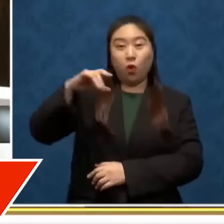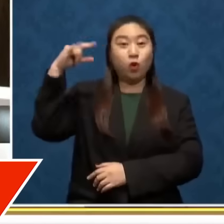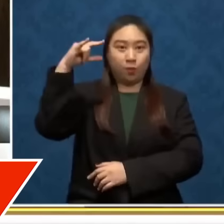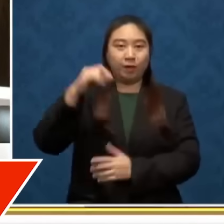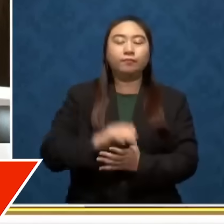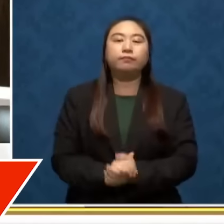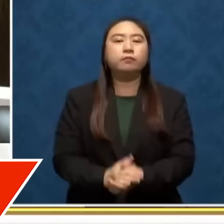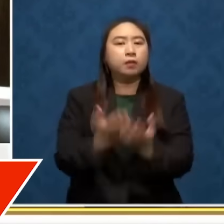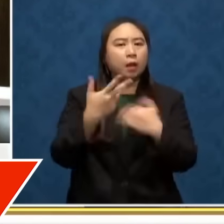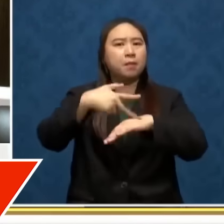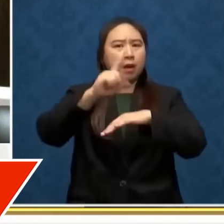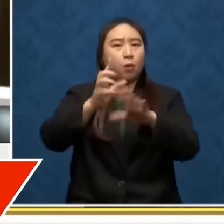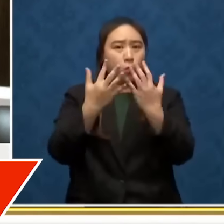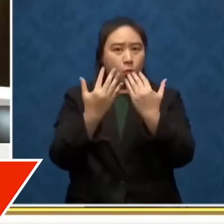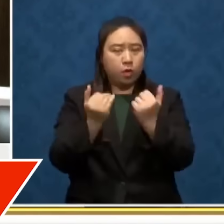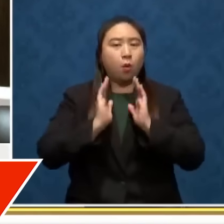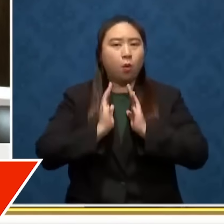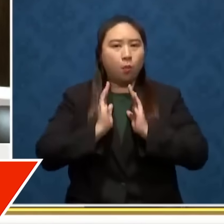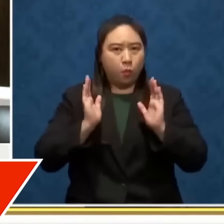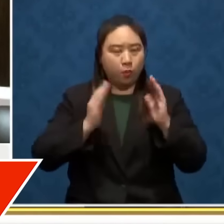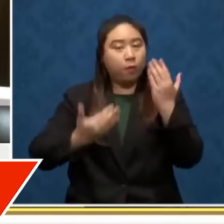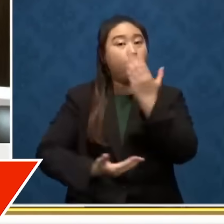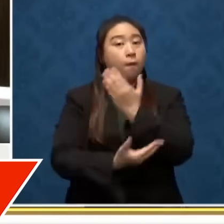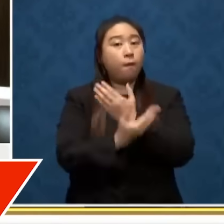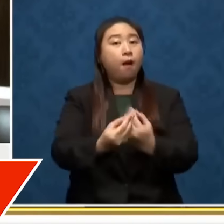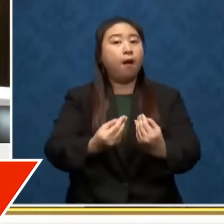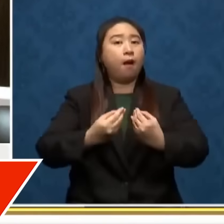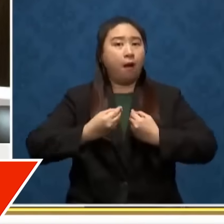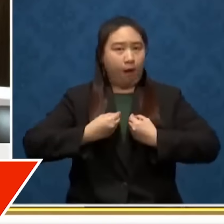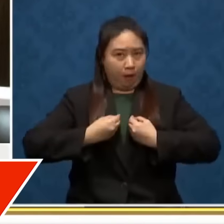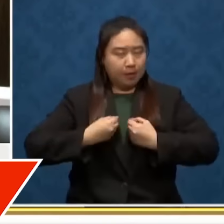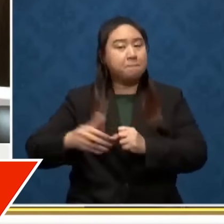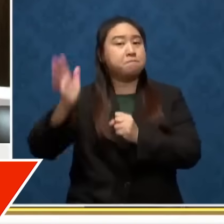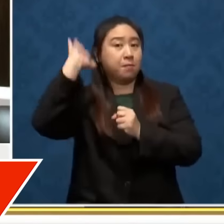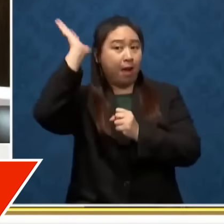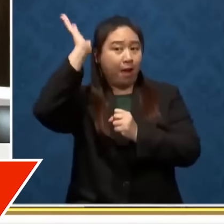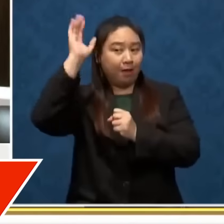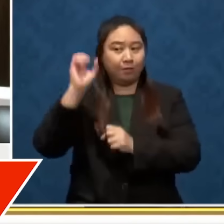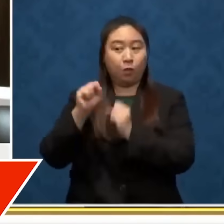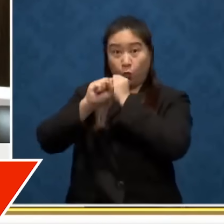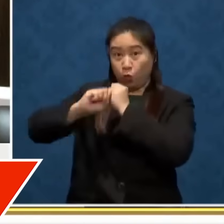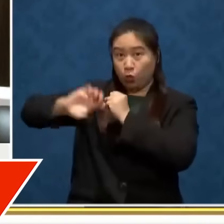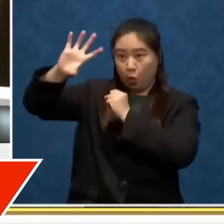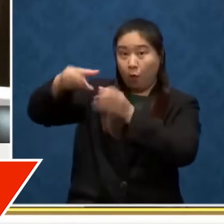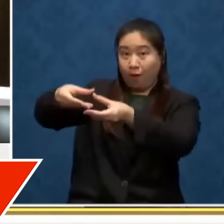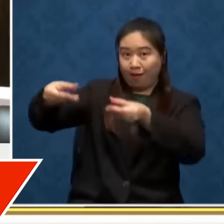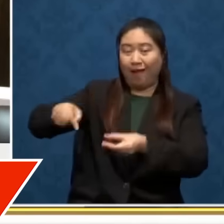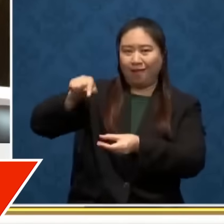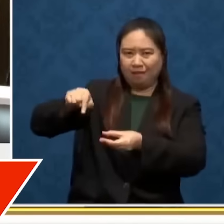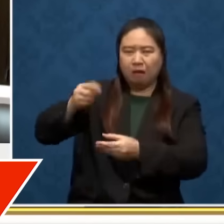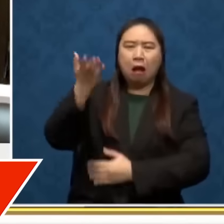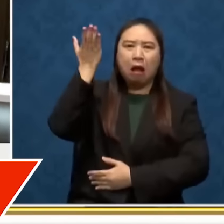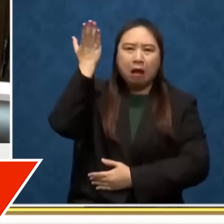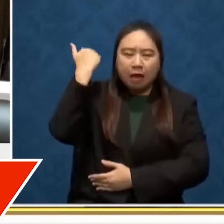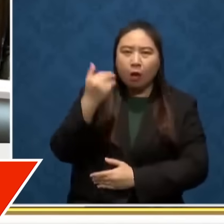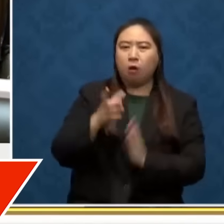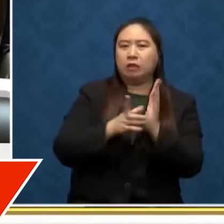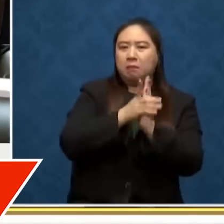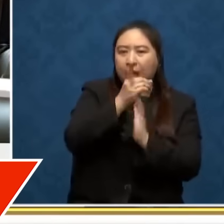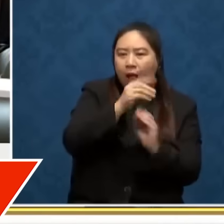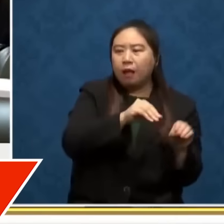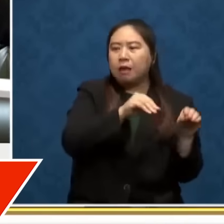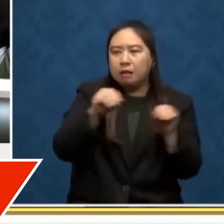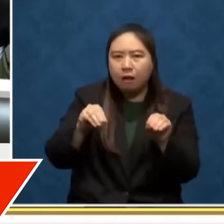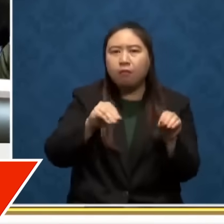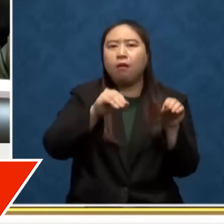มขอบคุณนะครับที่ได้เปิดโอกาสให้อภิปรายรายงานของกสทช.นะครับหลังจากเลื่อนนะครับเป็นโรคเลื่อนไม่เข้ามาหลายสัปดาห์นะครับ